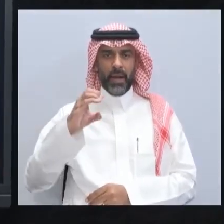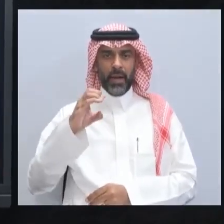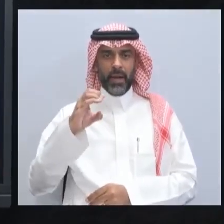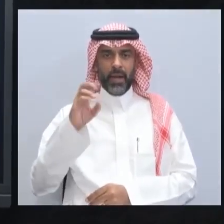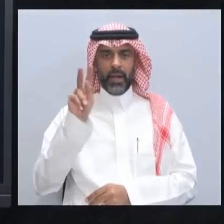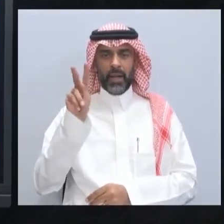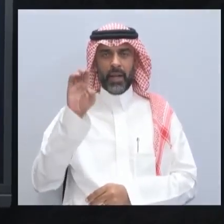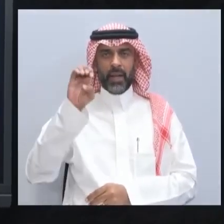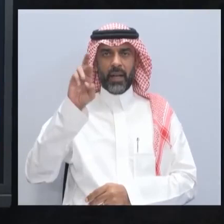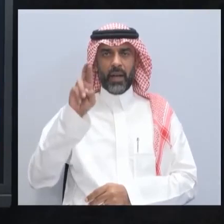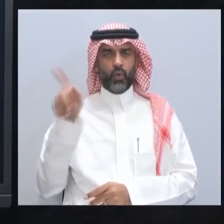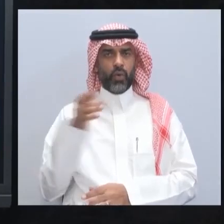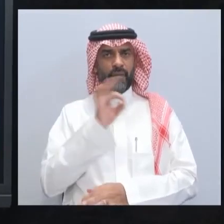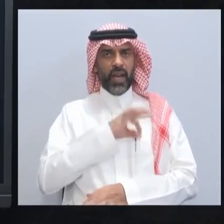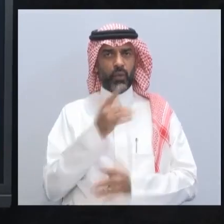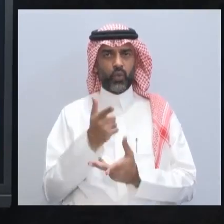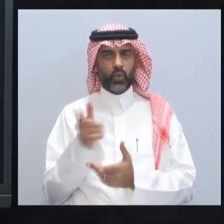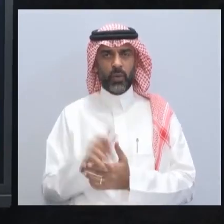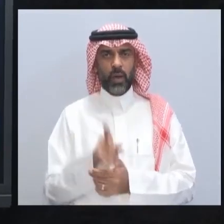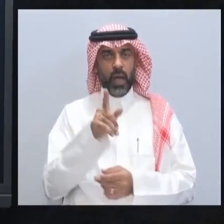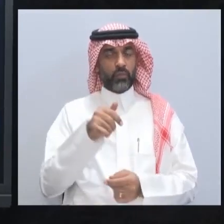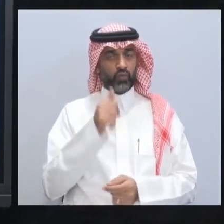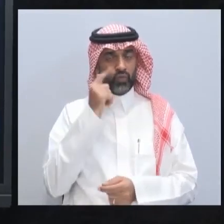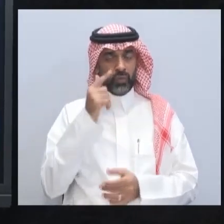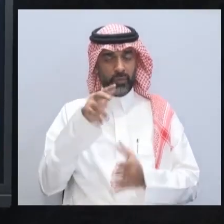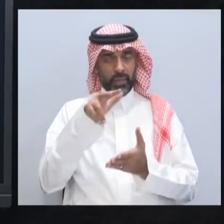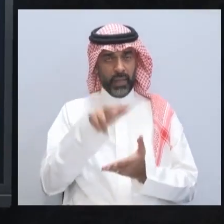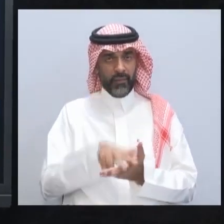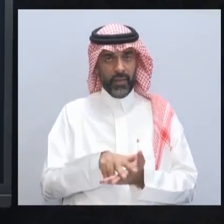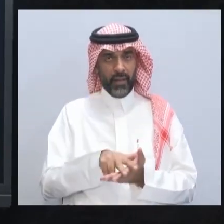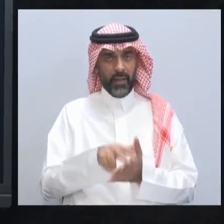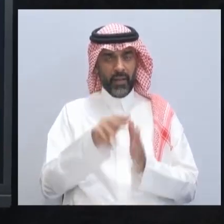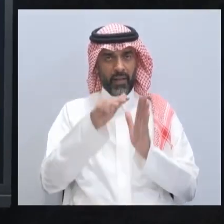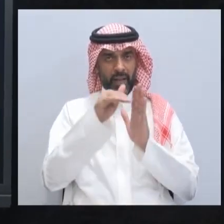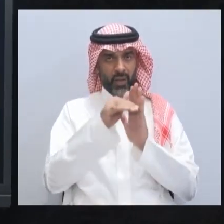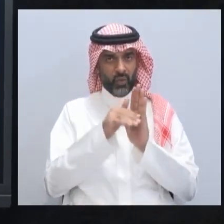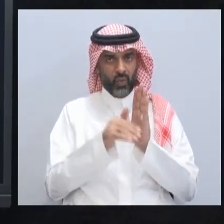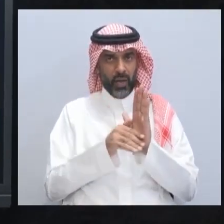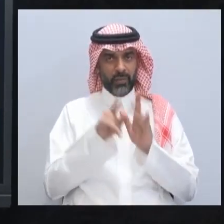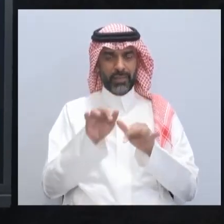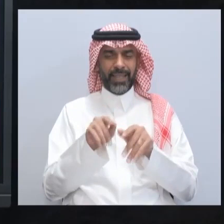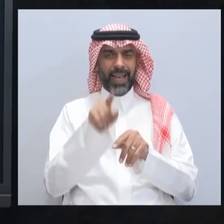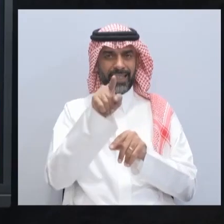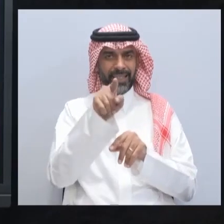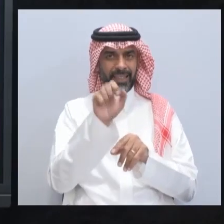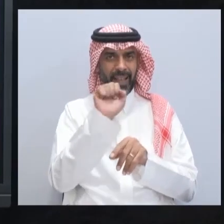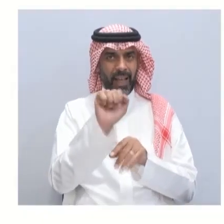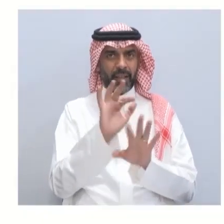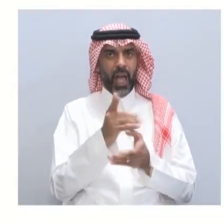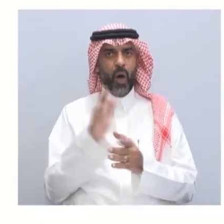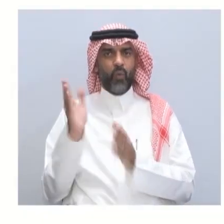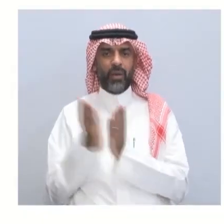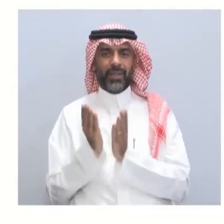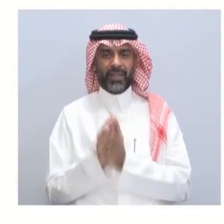بامكانك عزيزي الطالب ان تقوم بتنفيذ هذه الخطوات على جهازك او في معمل المدرسه